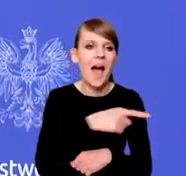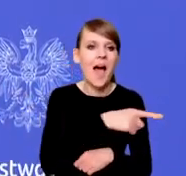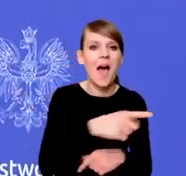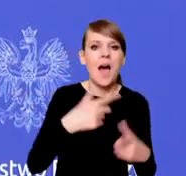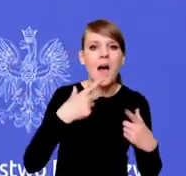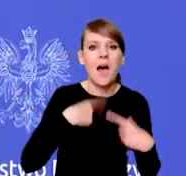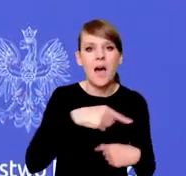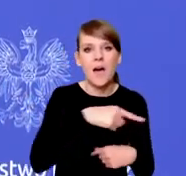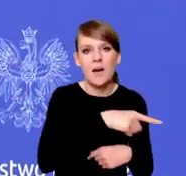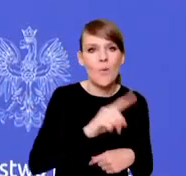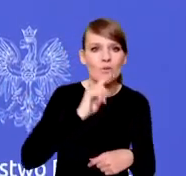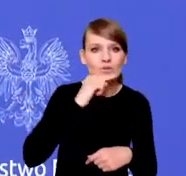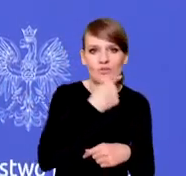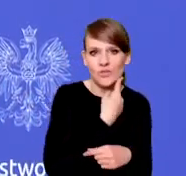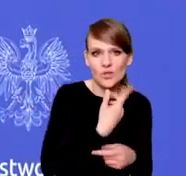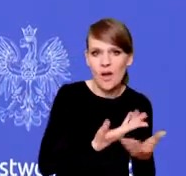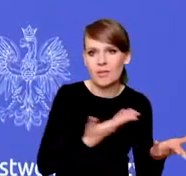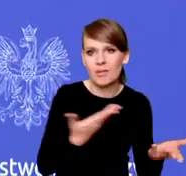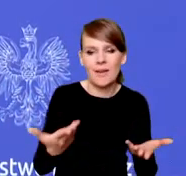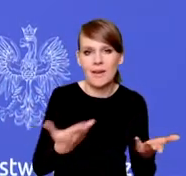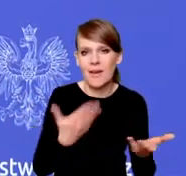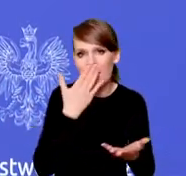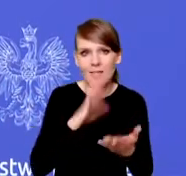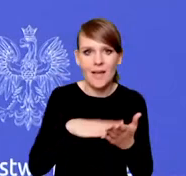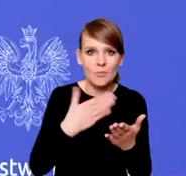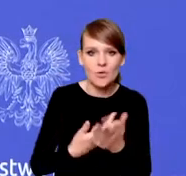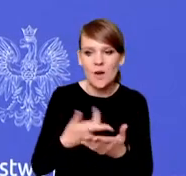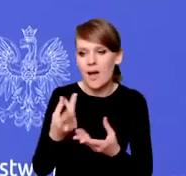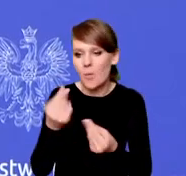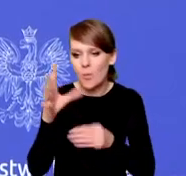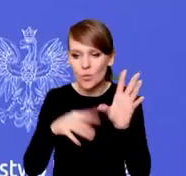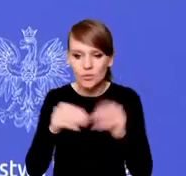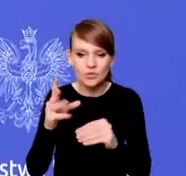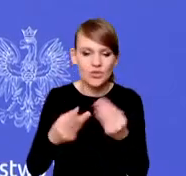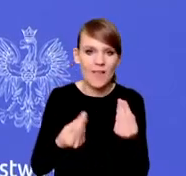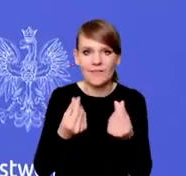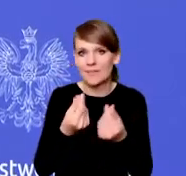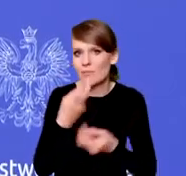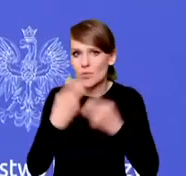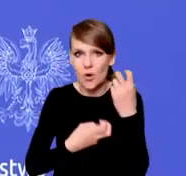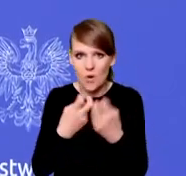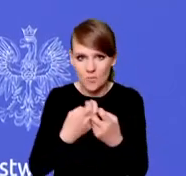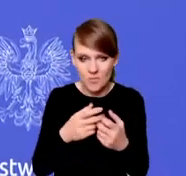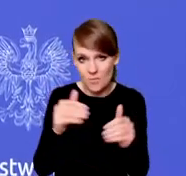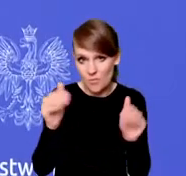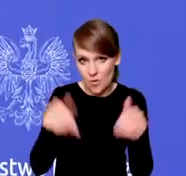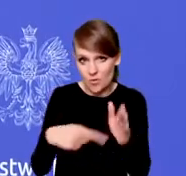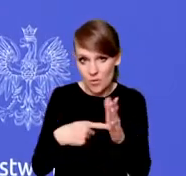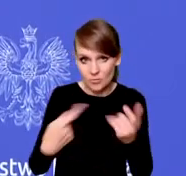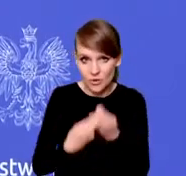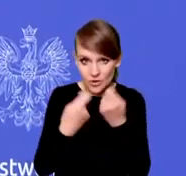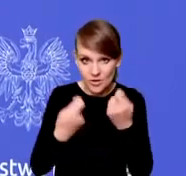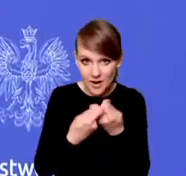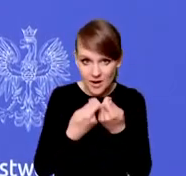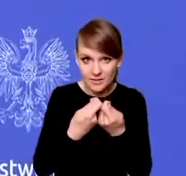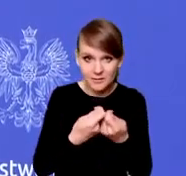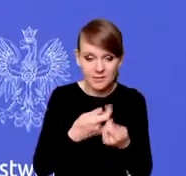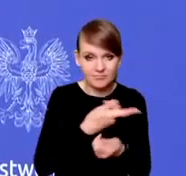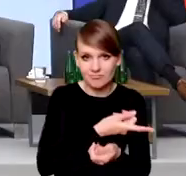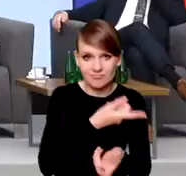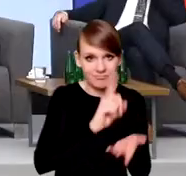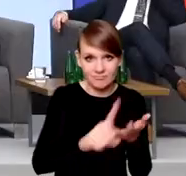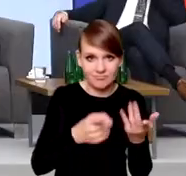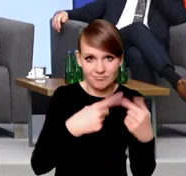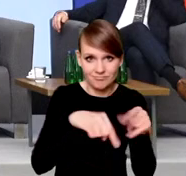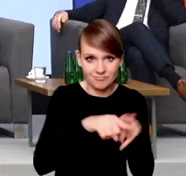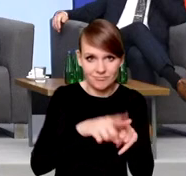mogą stanowić jakąś przeszkodę do realizowania pewnych właśnie zagadnień związanych ze społeczną odpowiedzialnością